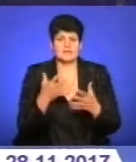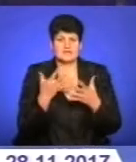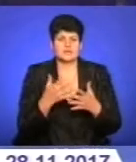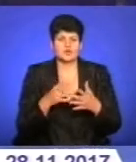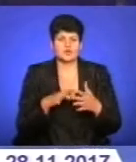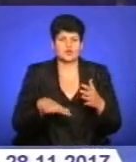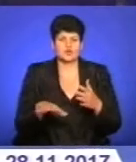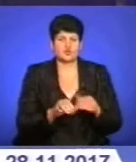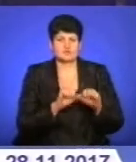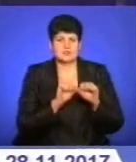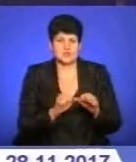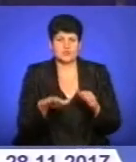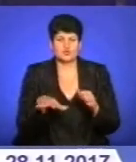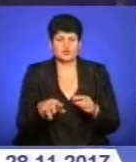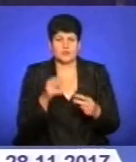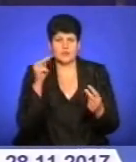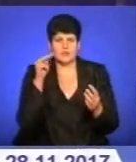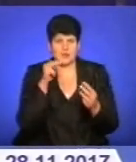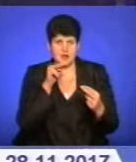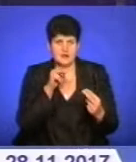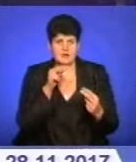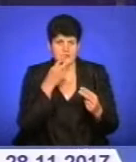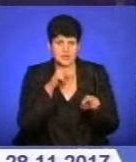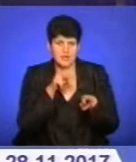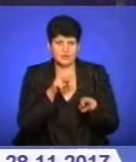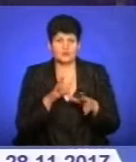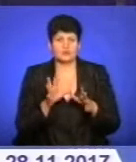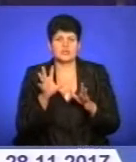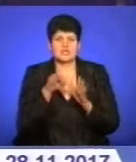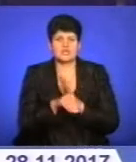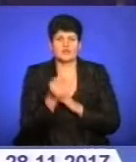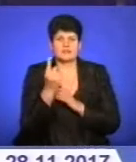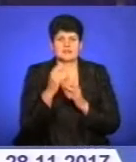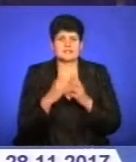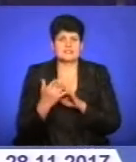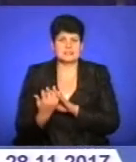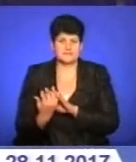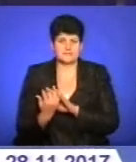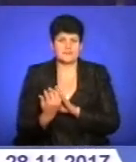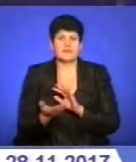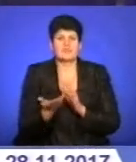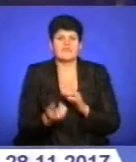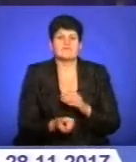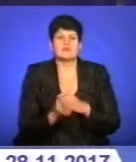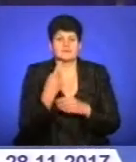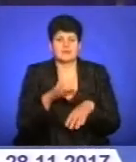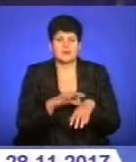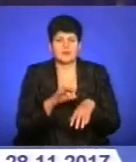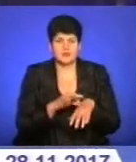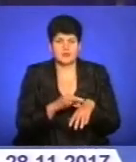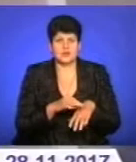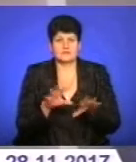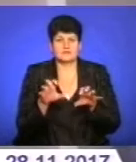захисту та зону нагляду, до якої увійшли 11 населених пунктів Збаразького району. В урочищі, де виявили хворих тварин, введено